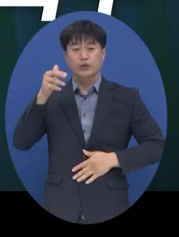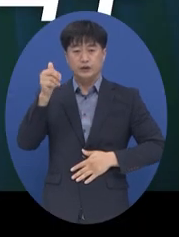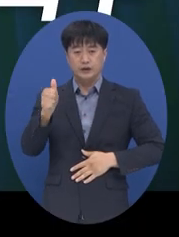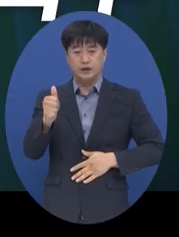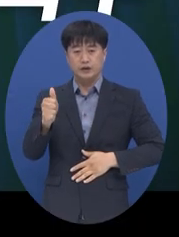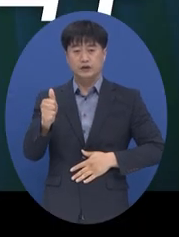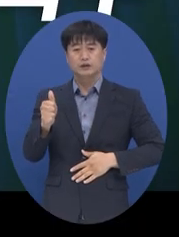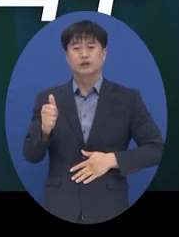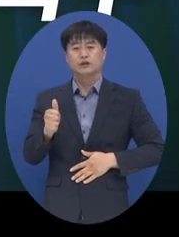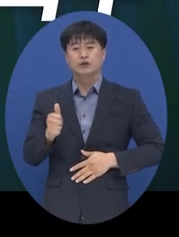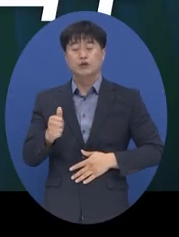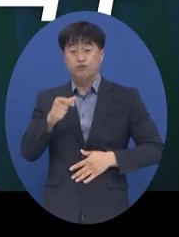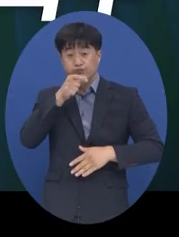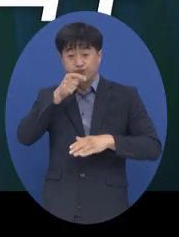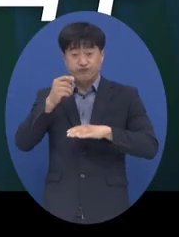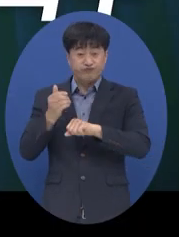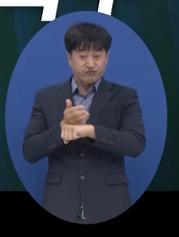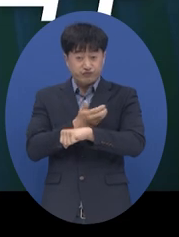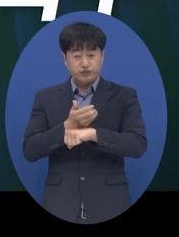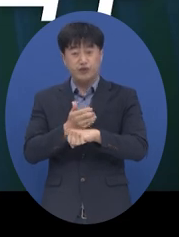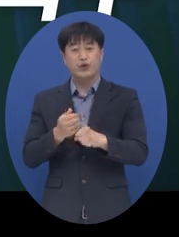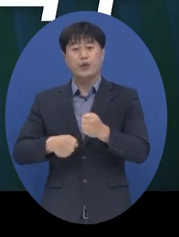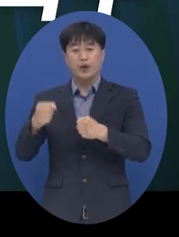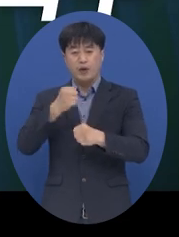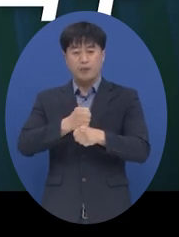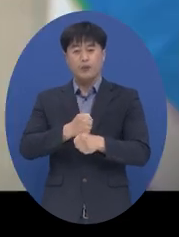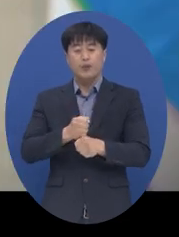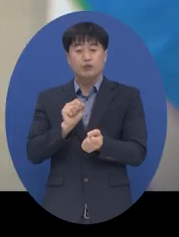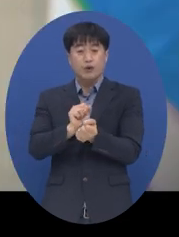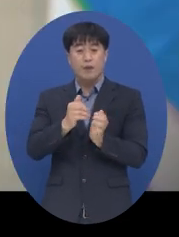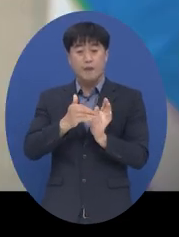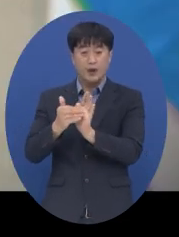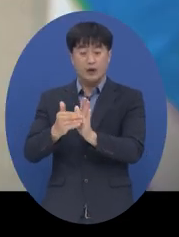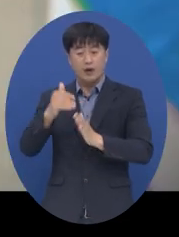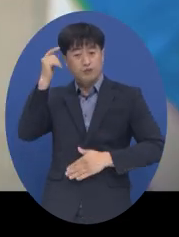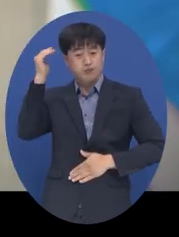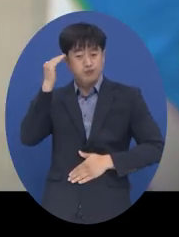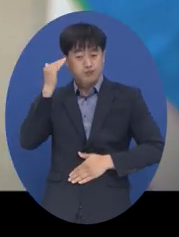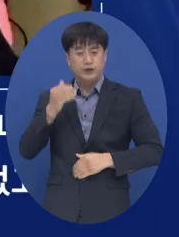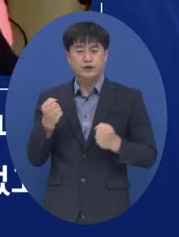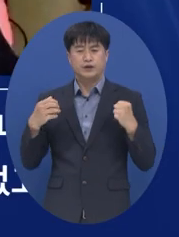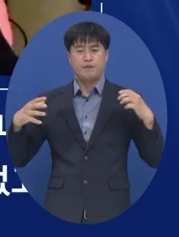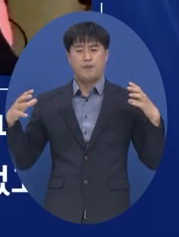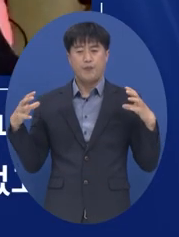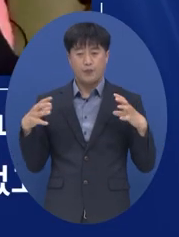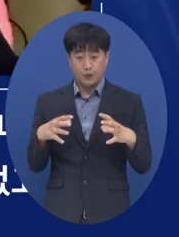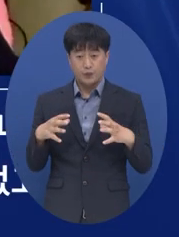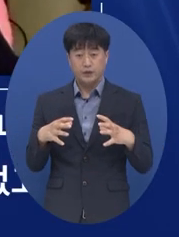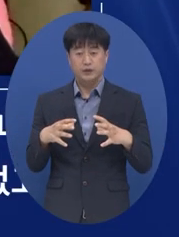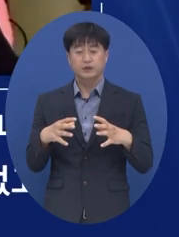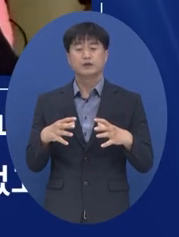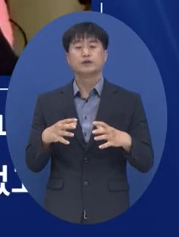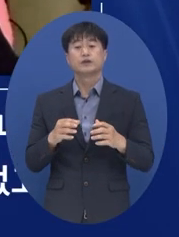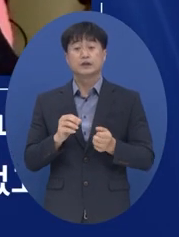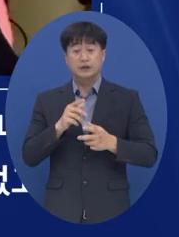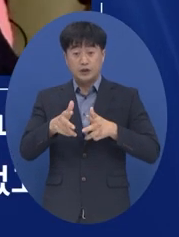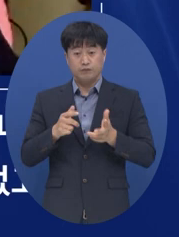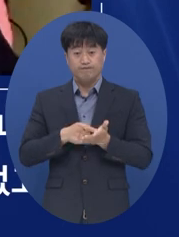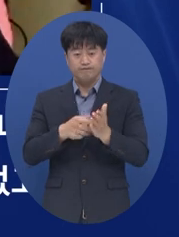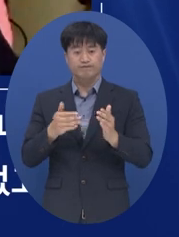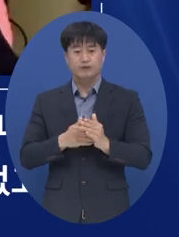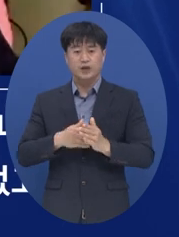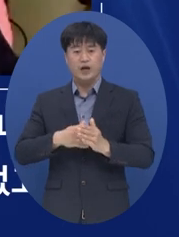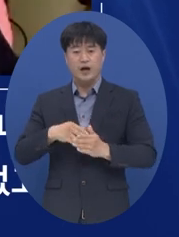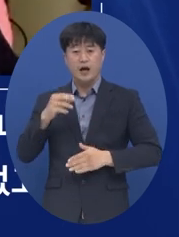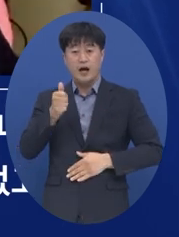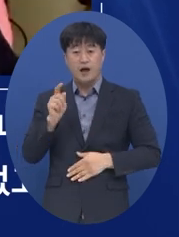경기도지사는 수애 북과 방역 등 대북 협력 사업을 제안했습니다 또 국제관계학 석학인 미국